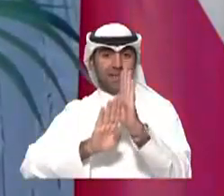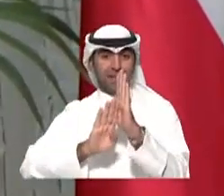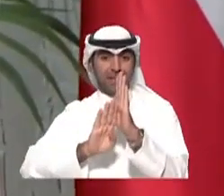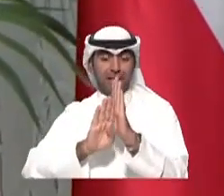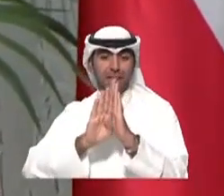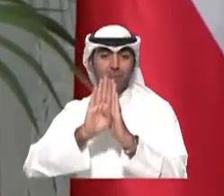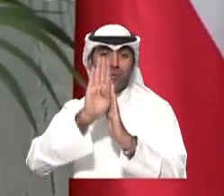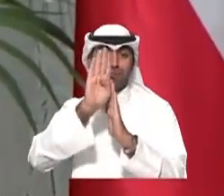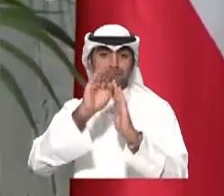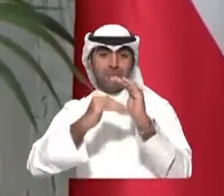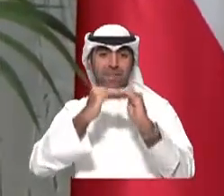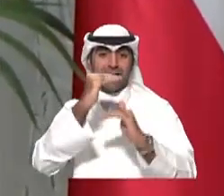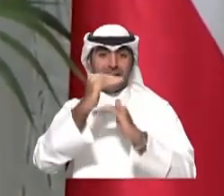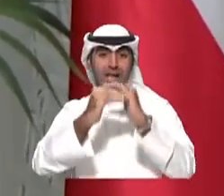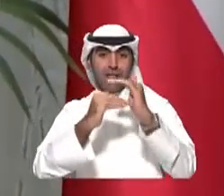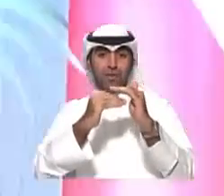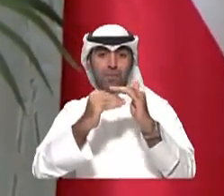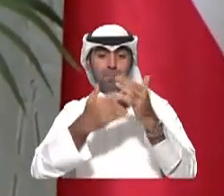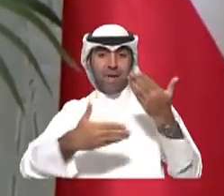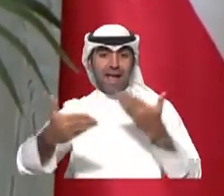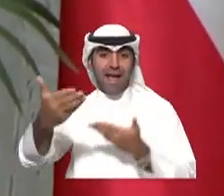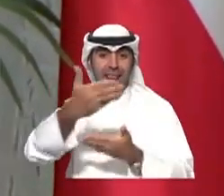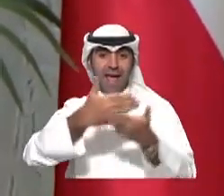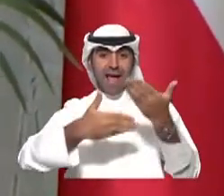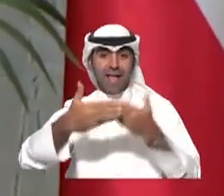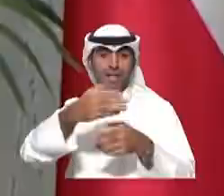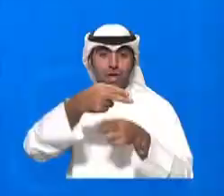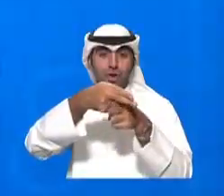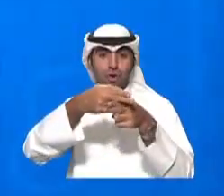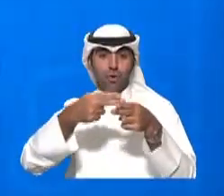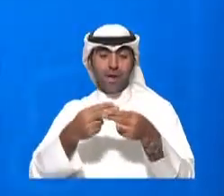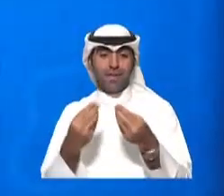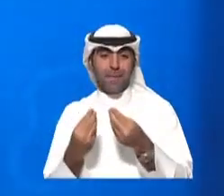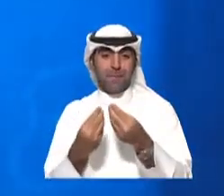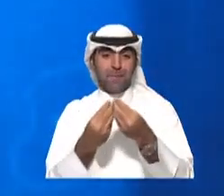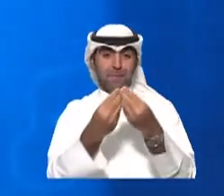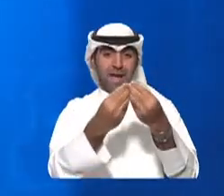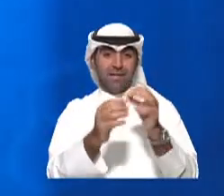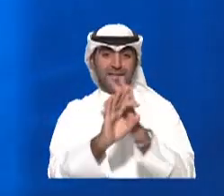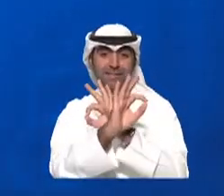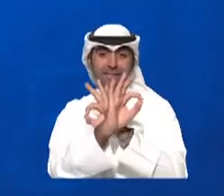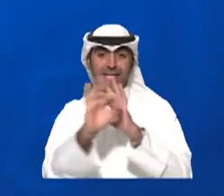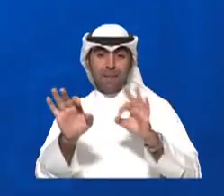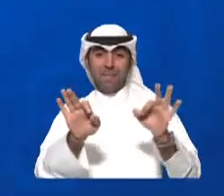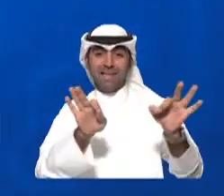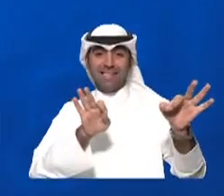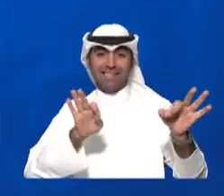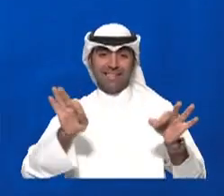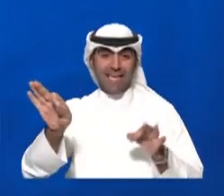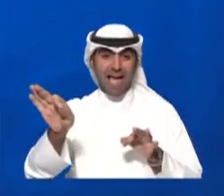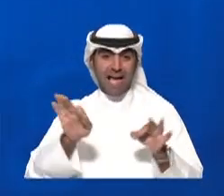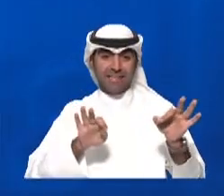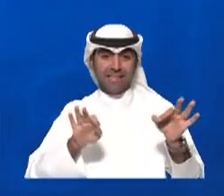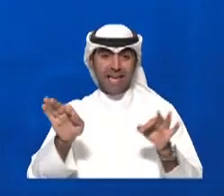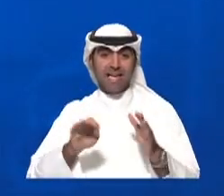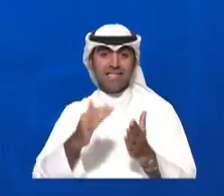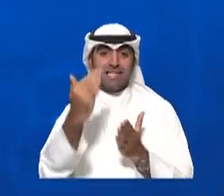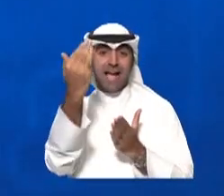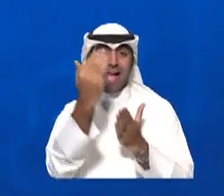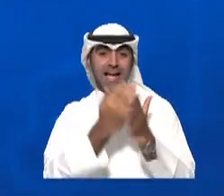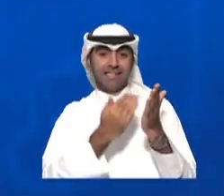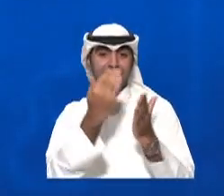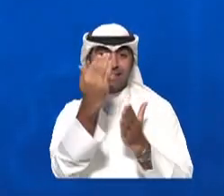12 من أكتوبر الجاري، حيث تم خلال اللقاء استعراض أوجه العلاقات الثنائية الوطيدة الكويتية